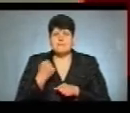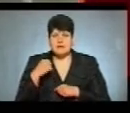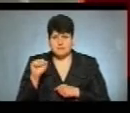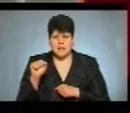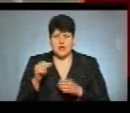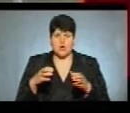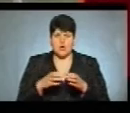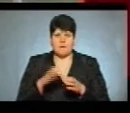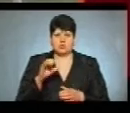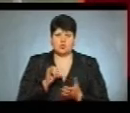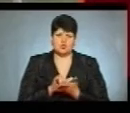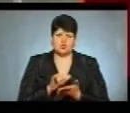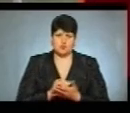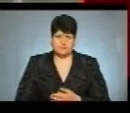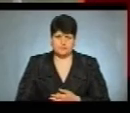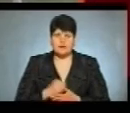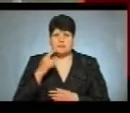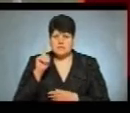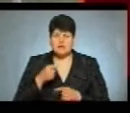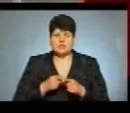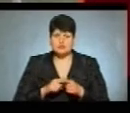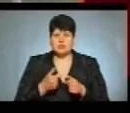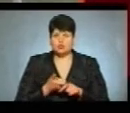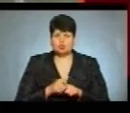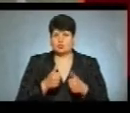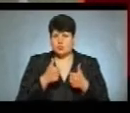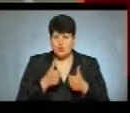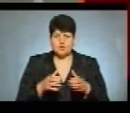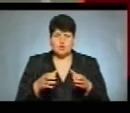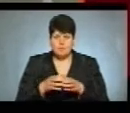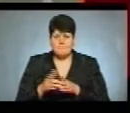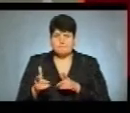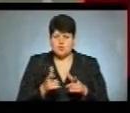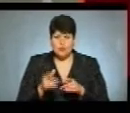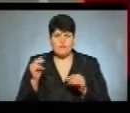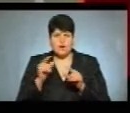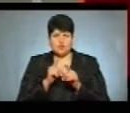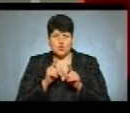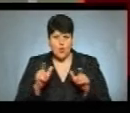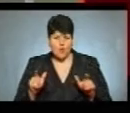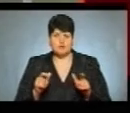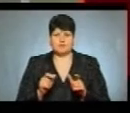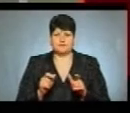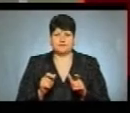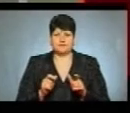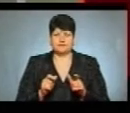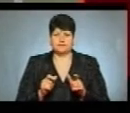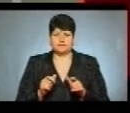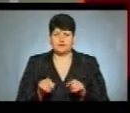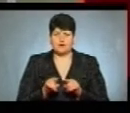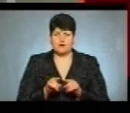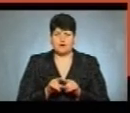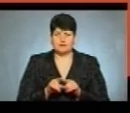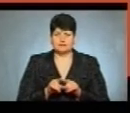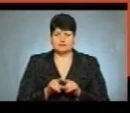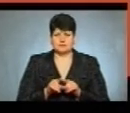Сум. Ми сюди їхали, знали, що це дуже хороша команда, і бачите, тут підготовка, школа в них, і однозначно йшли за